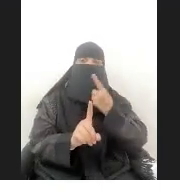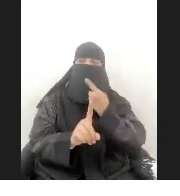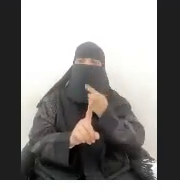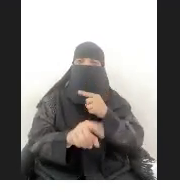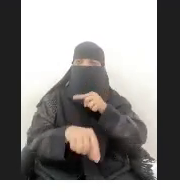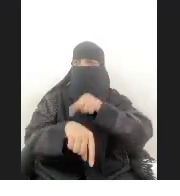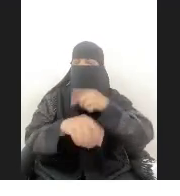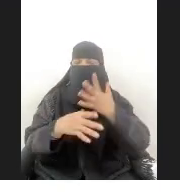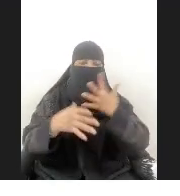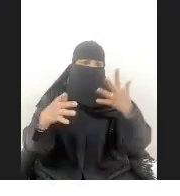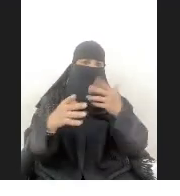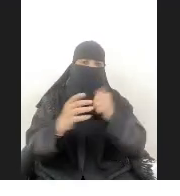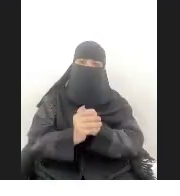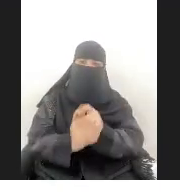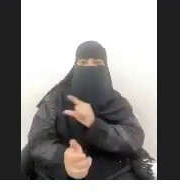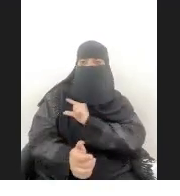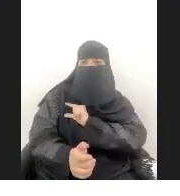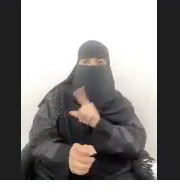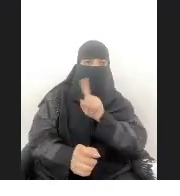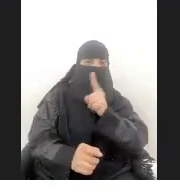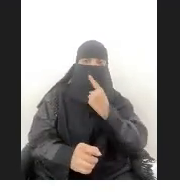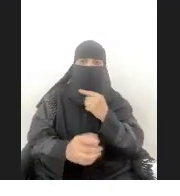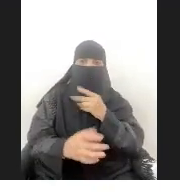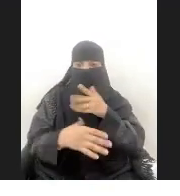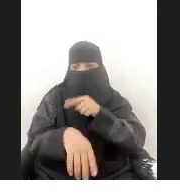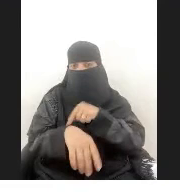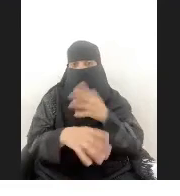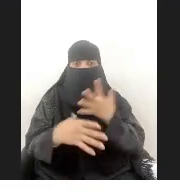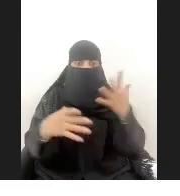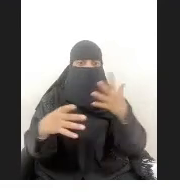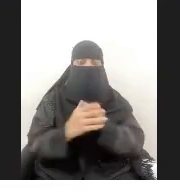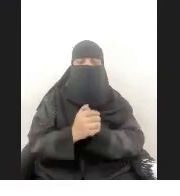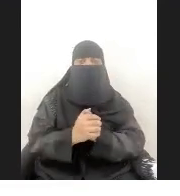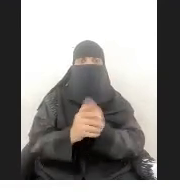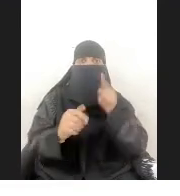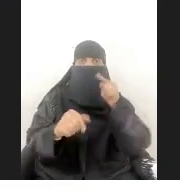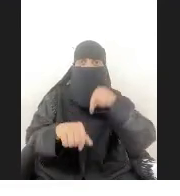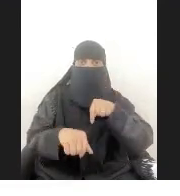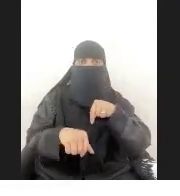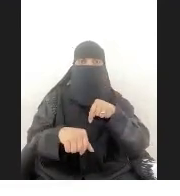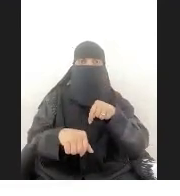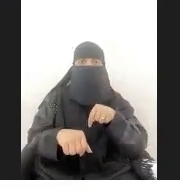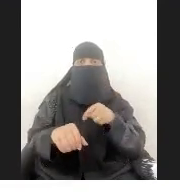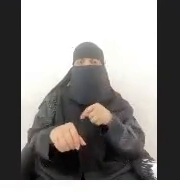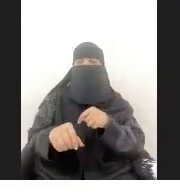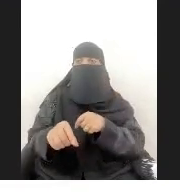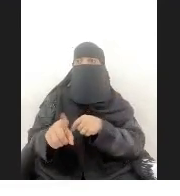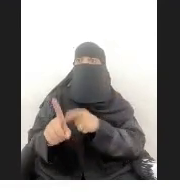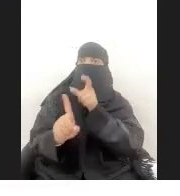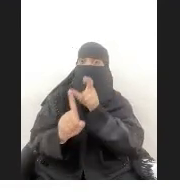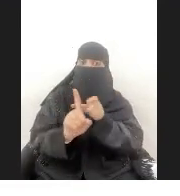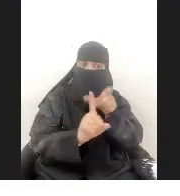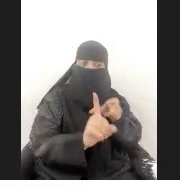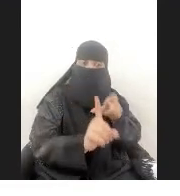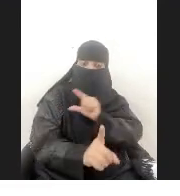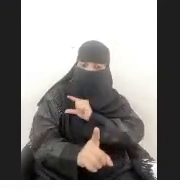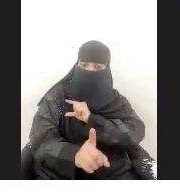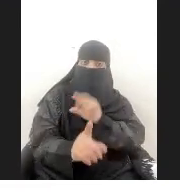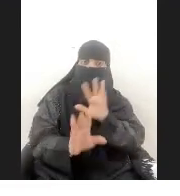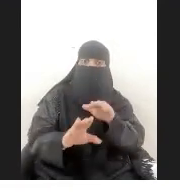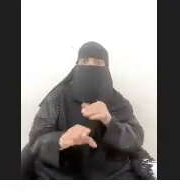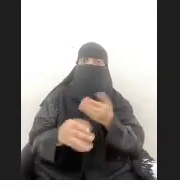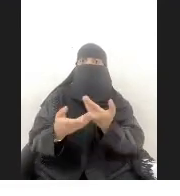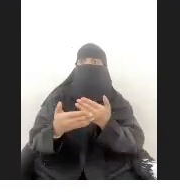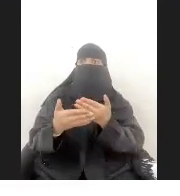طويل. الآن أصبح مثلا تعلم يعني المتعلمين من خلال المنصات أحيانا يكون مرهق بالنسبة